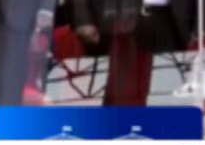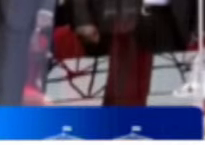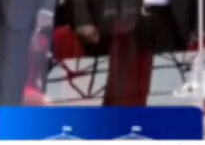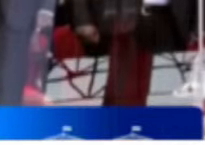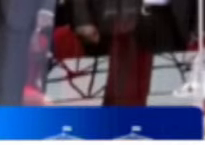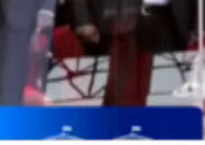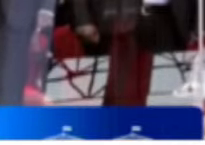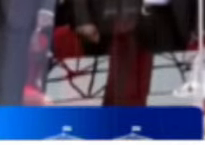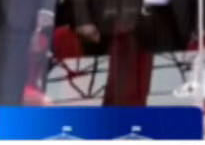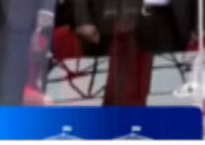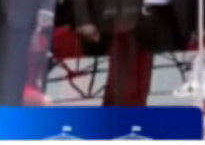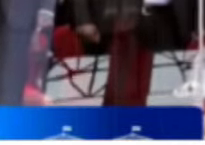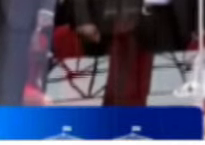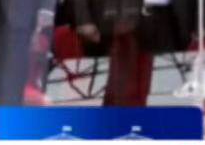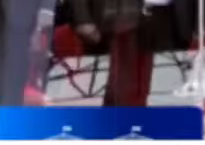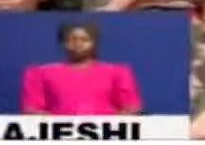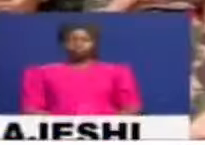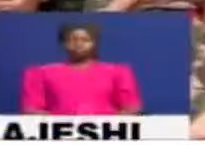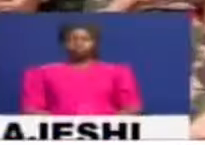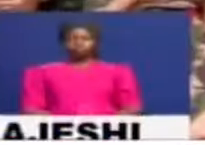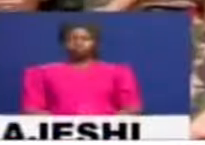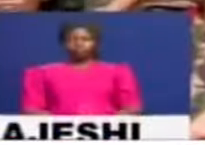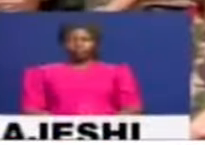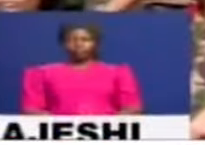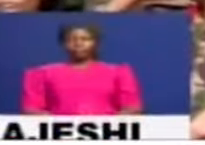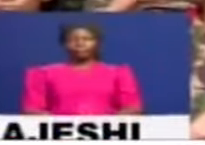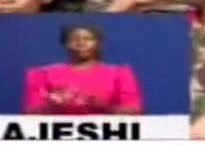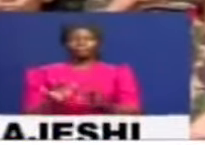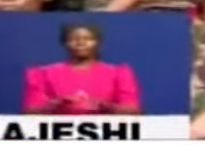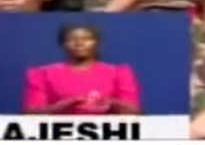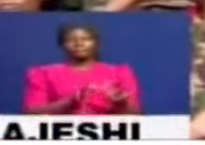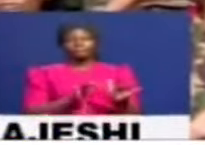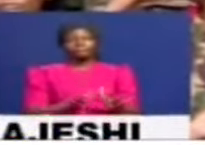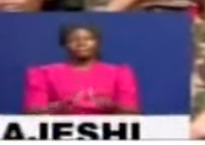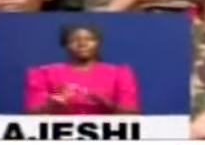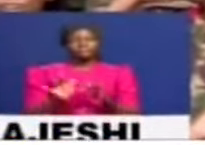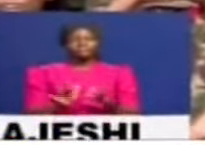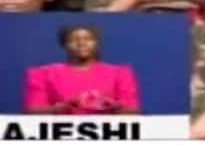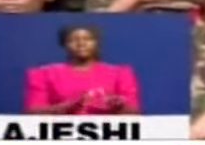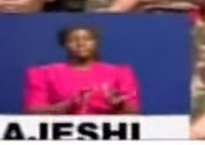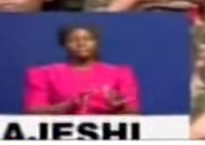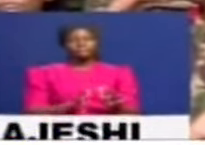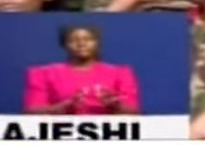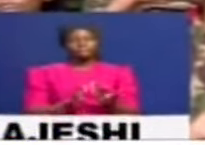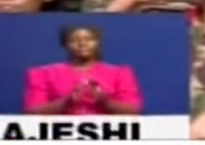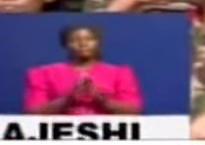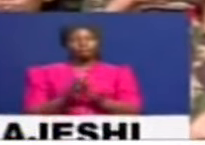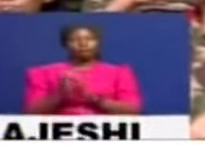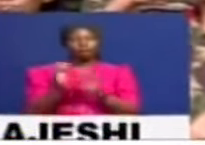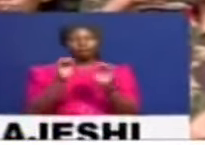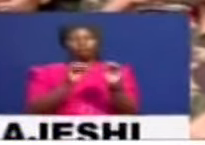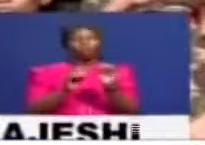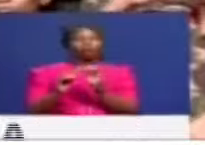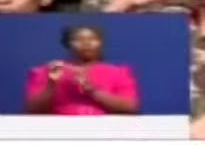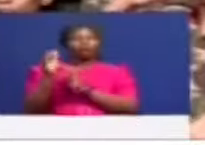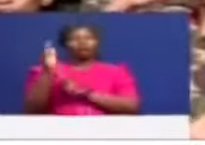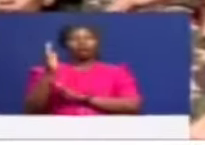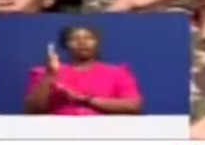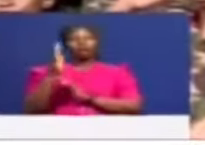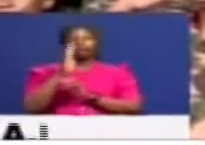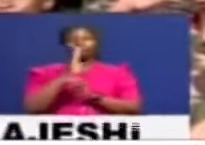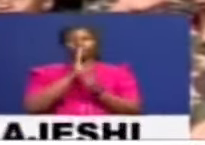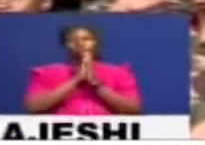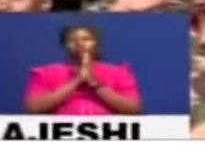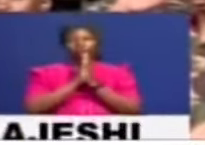ambapo aliweza kuwa kama kamanda wa eneo la Laikipia Air Base ambapo inajiita Tactical Flight